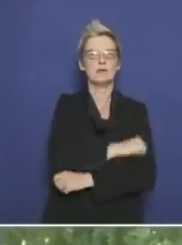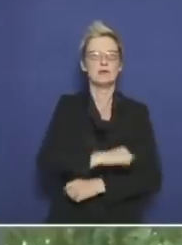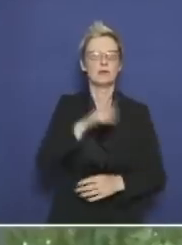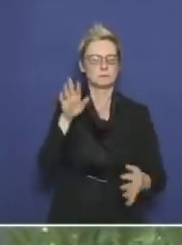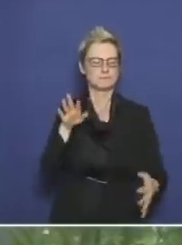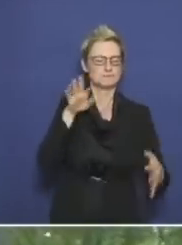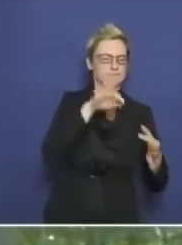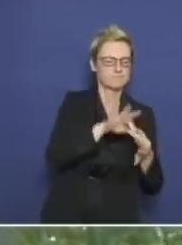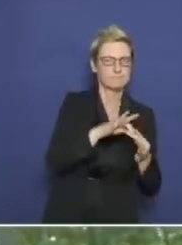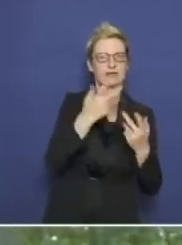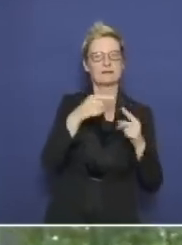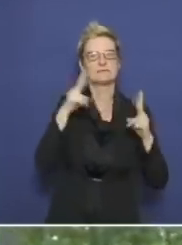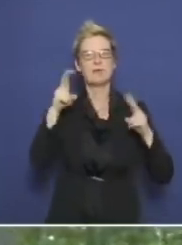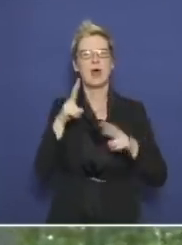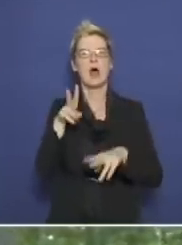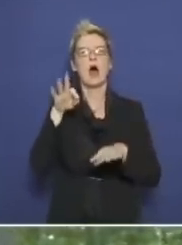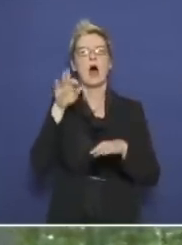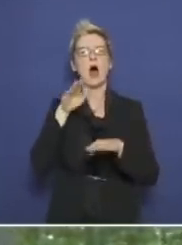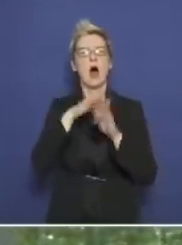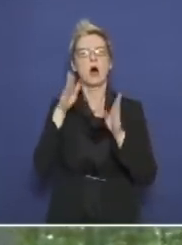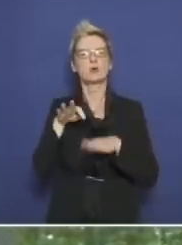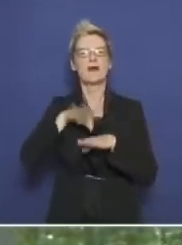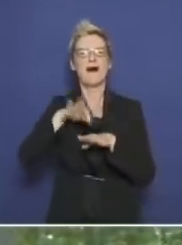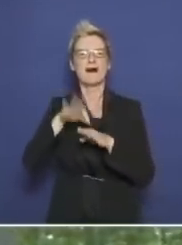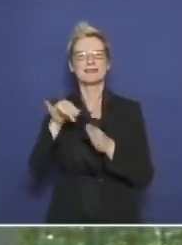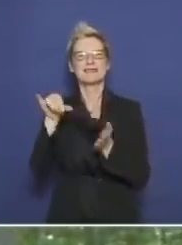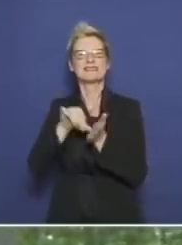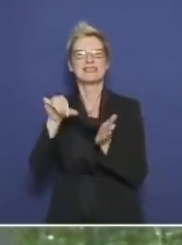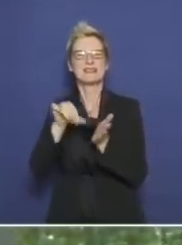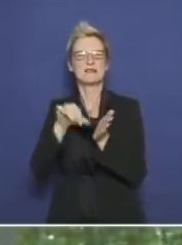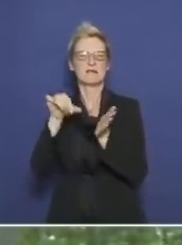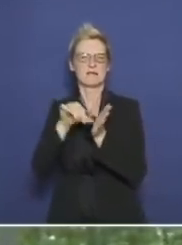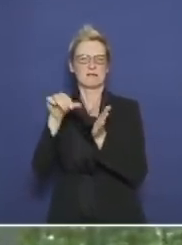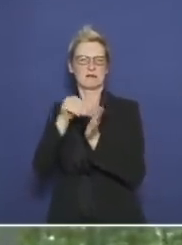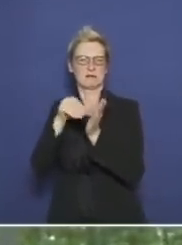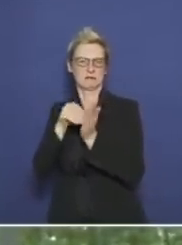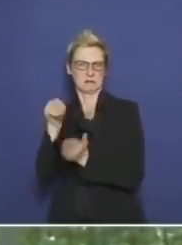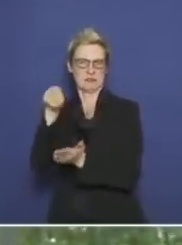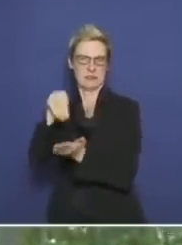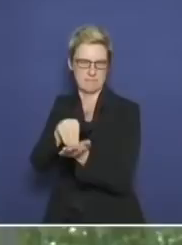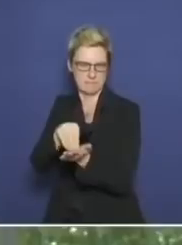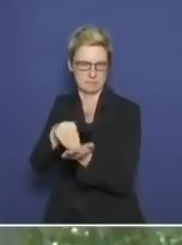Versorgung eingeschrieben sind. Was halten Sie von dieser Form der Priorisierung?